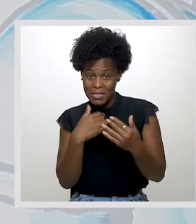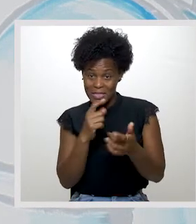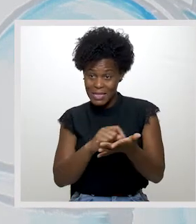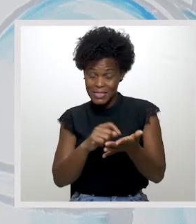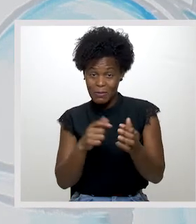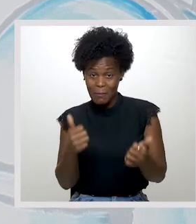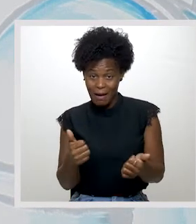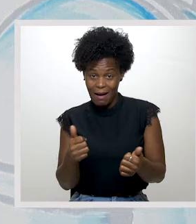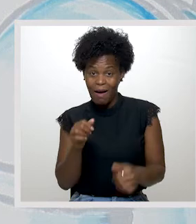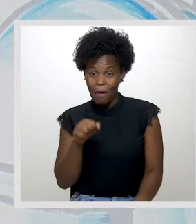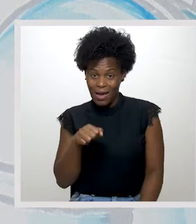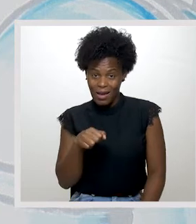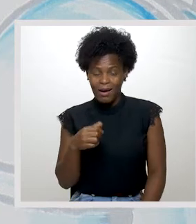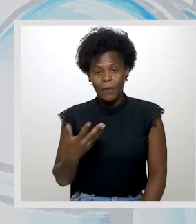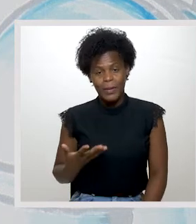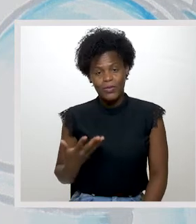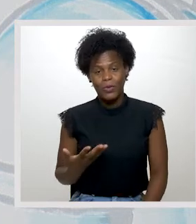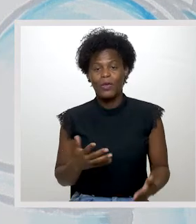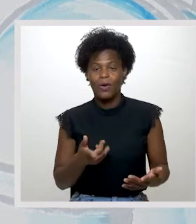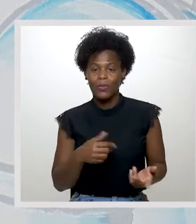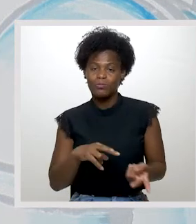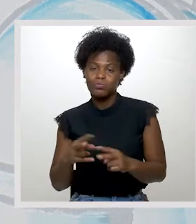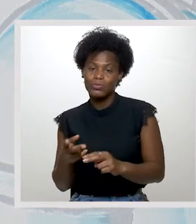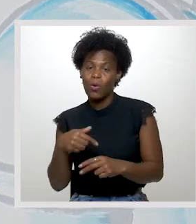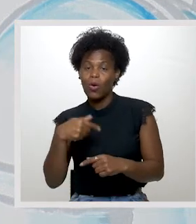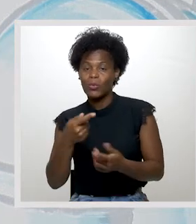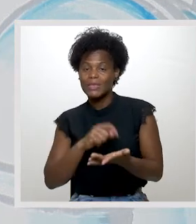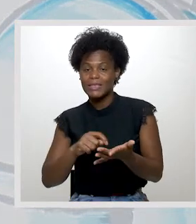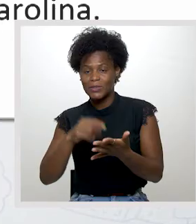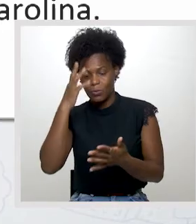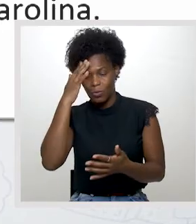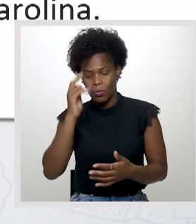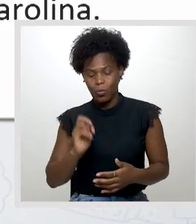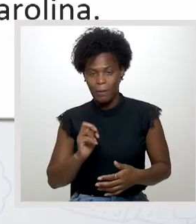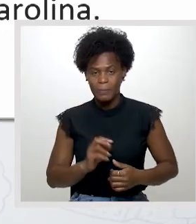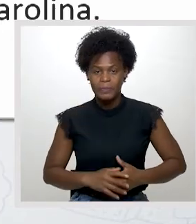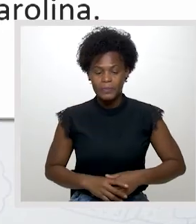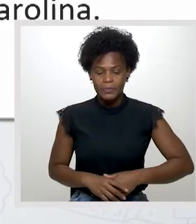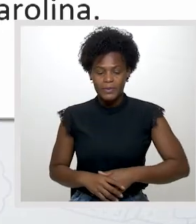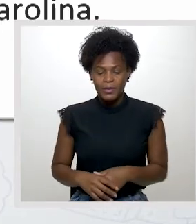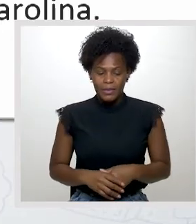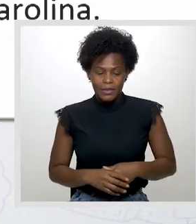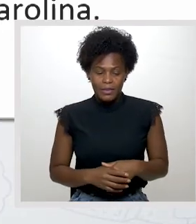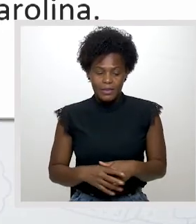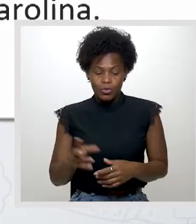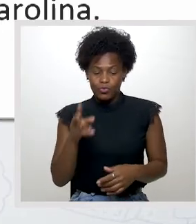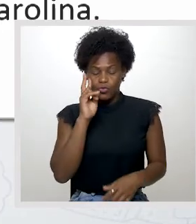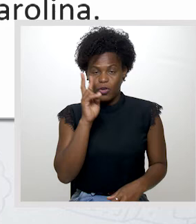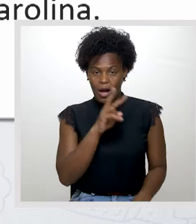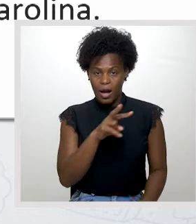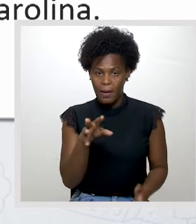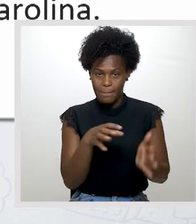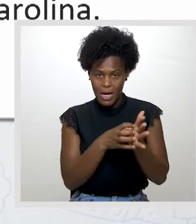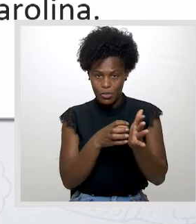exercice. Oui. Maintenant, on passe à l'exercice 3. observe